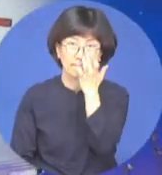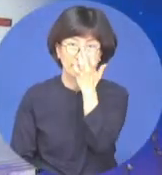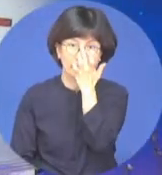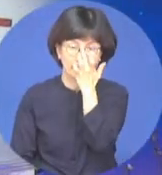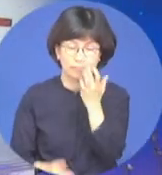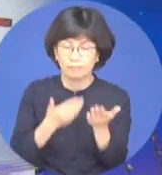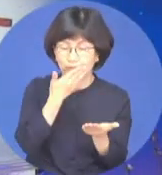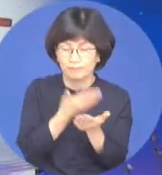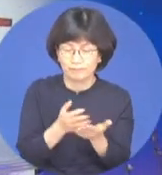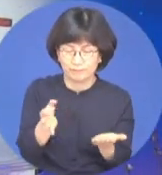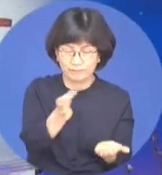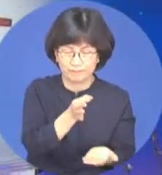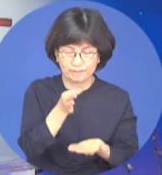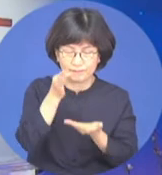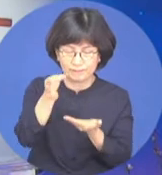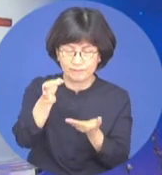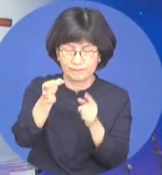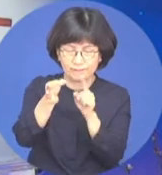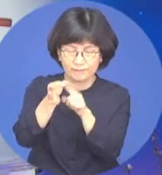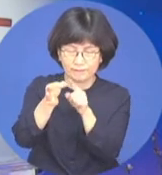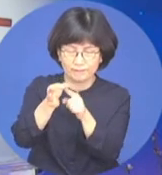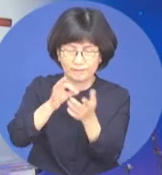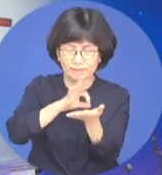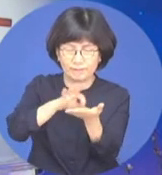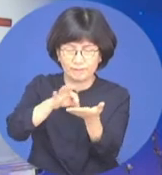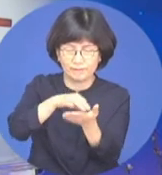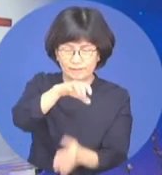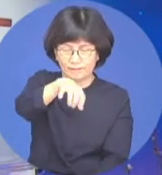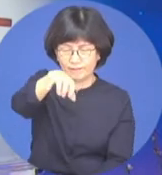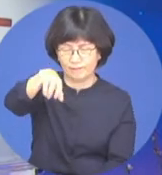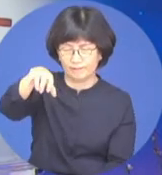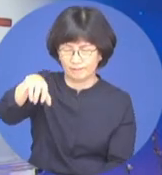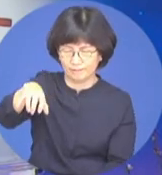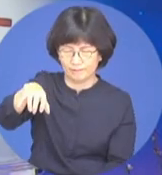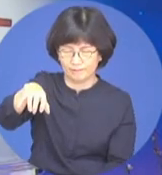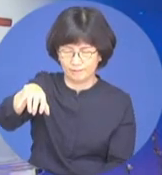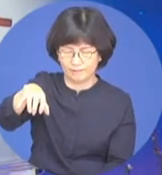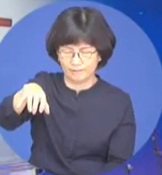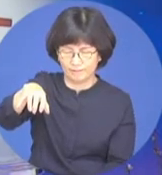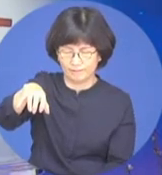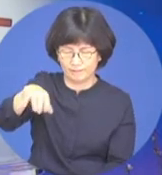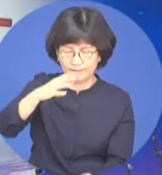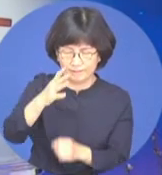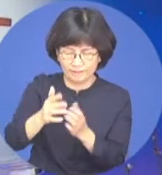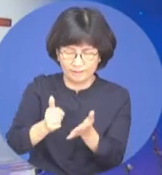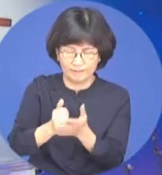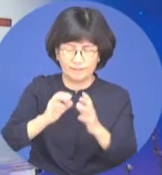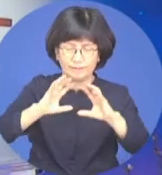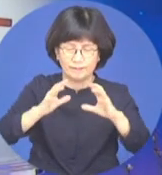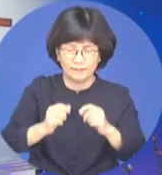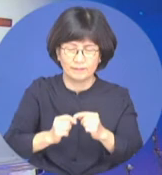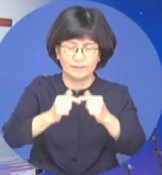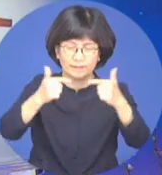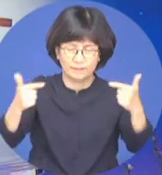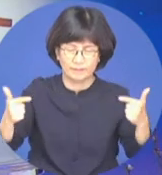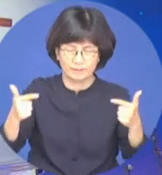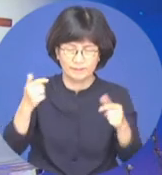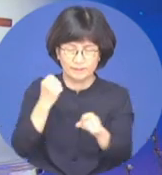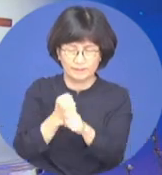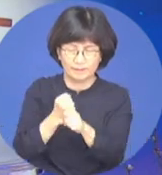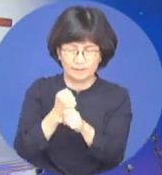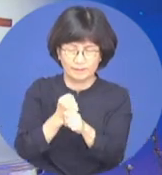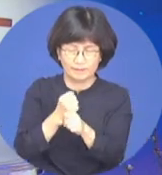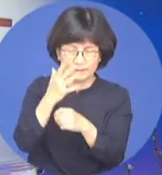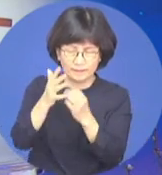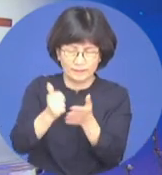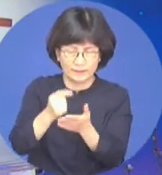귀한 힘을 드립니다. 이 예물이 쓰여지는 곳곳마다 하나님의 나라가 확장되고 하나님의